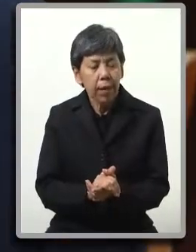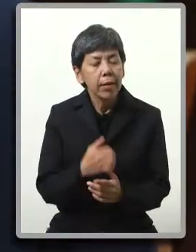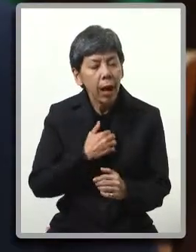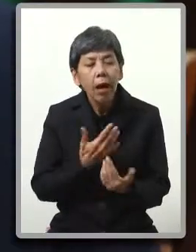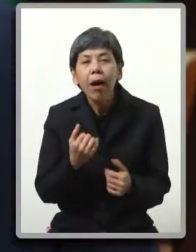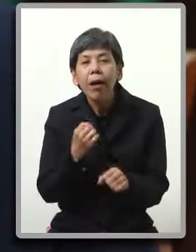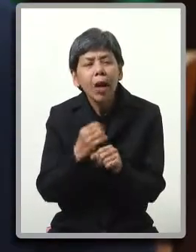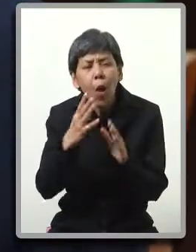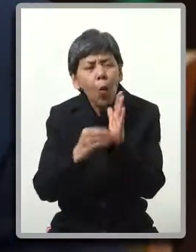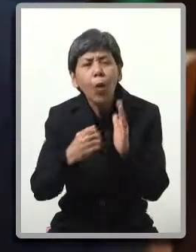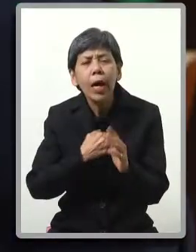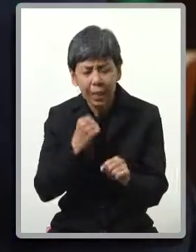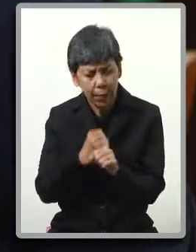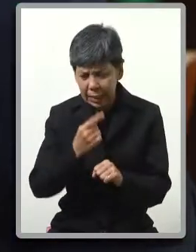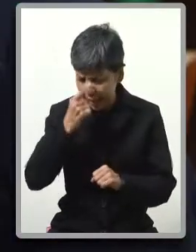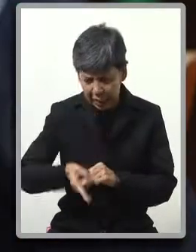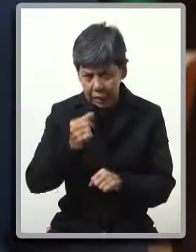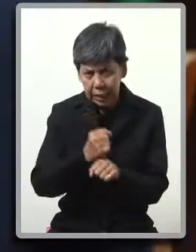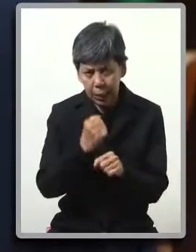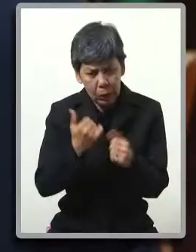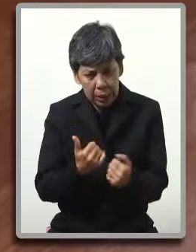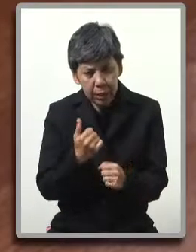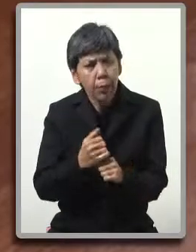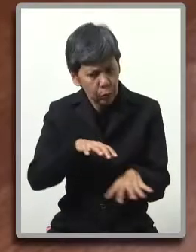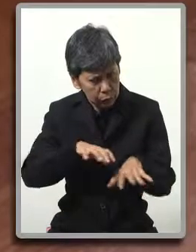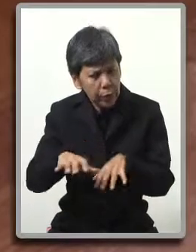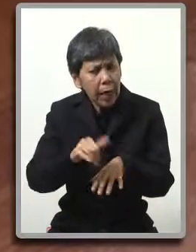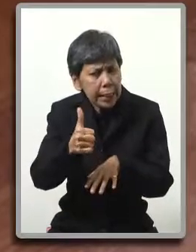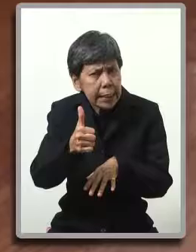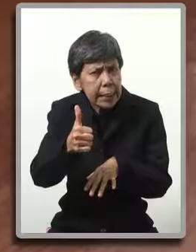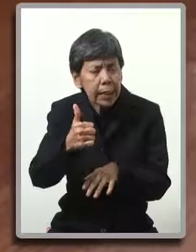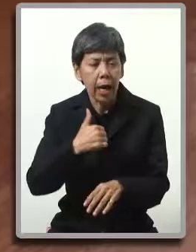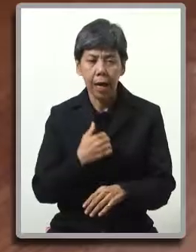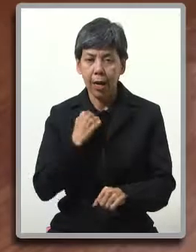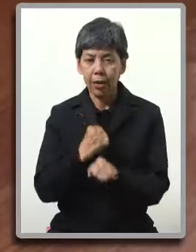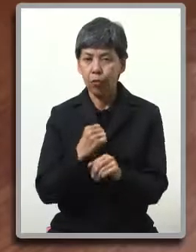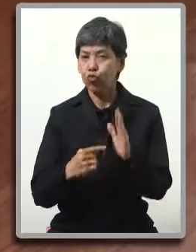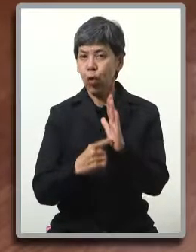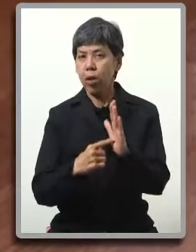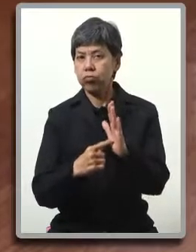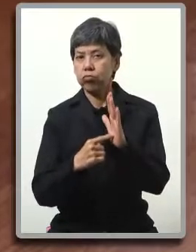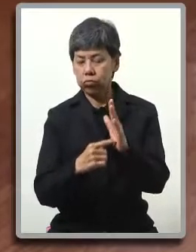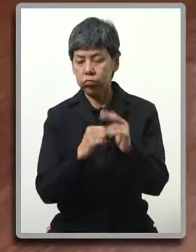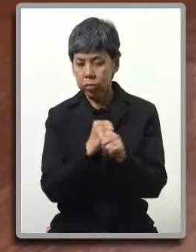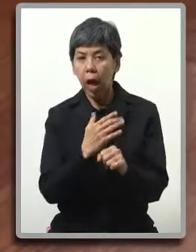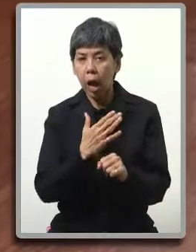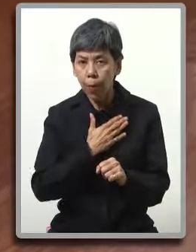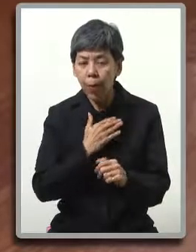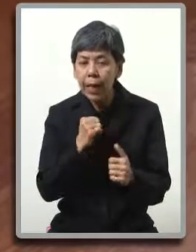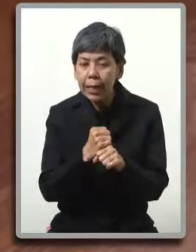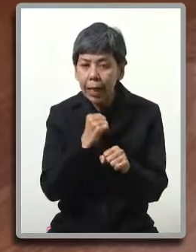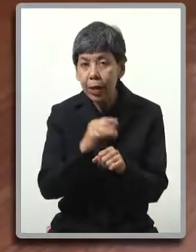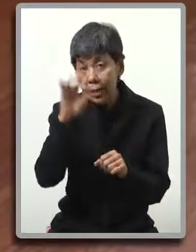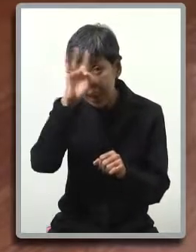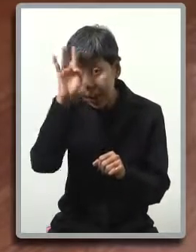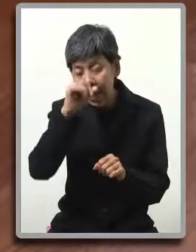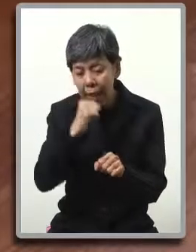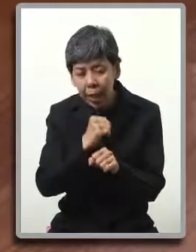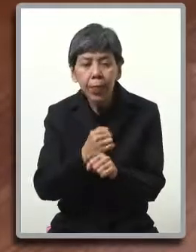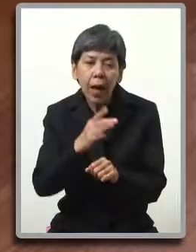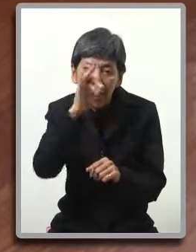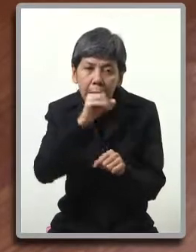รมทุกคนก็อบรม แล้วอบรมทุกคนผมว่าเอาของจริงเลยวันนี้เขาดีนะ ครับ และเขาเป็นโมเดลของผมที่ว่าผมใช้คำว่าสาย